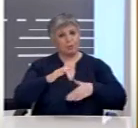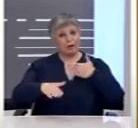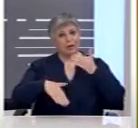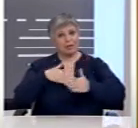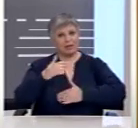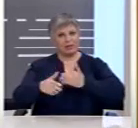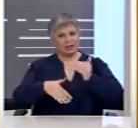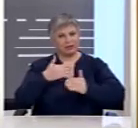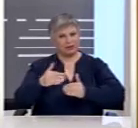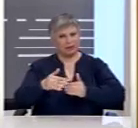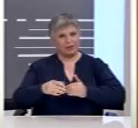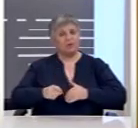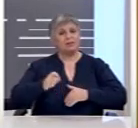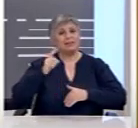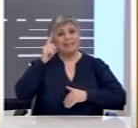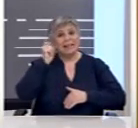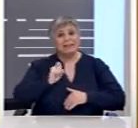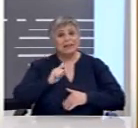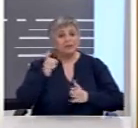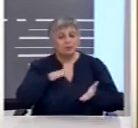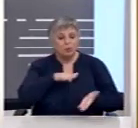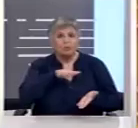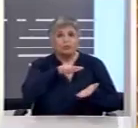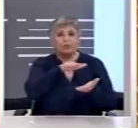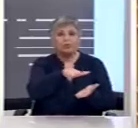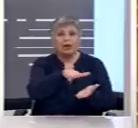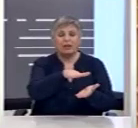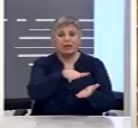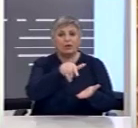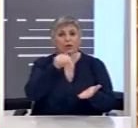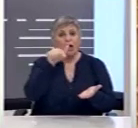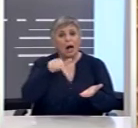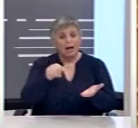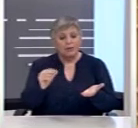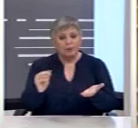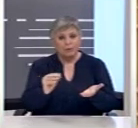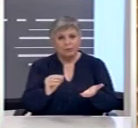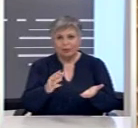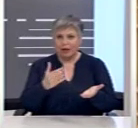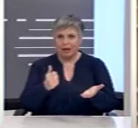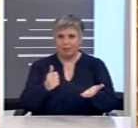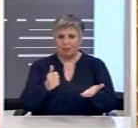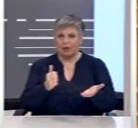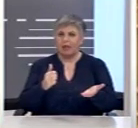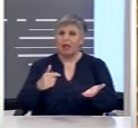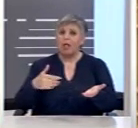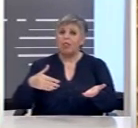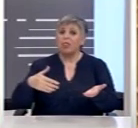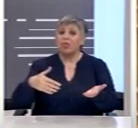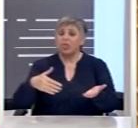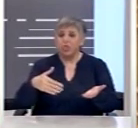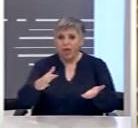αποτελούν μέρος αυτού του συνολικού υλικού, κάποια στιγμή τον επόμενο καιρό θα δοθούν χωρίς να τα